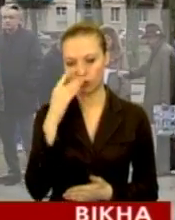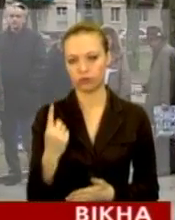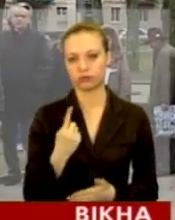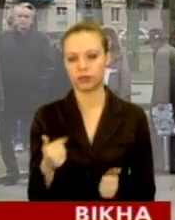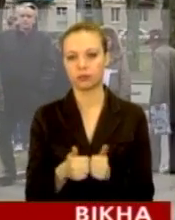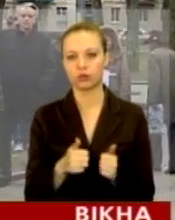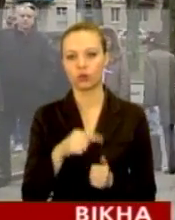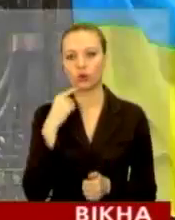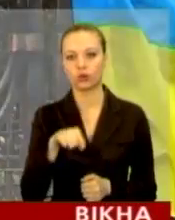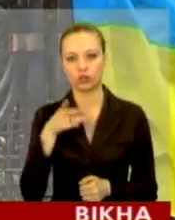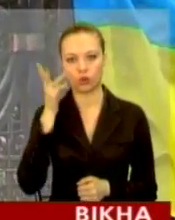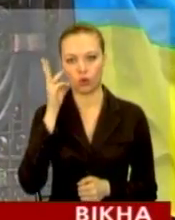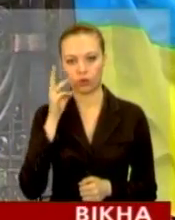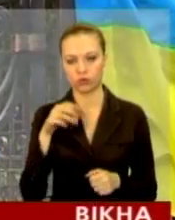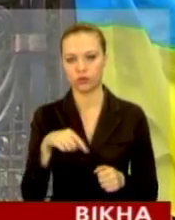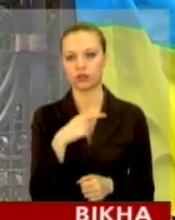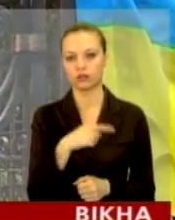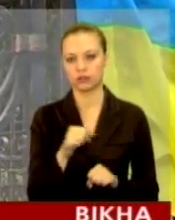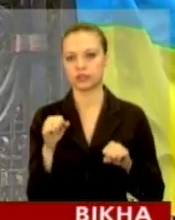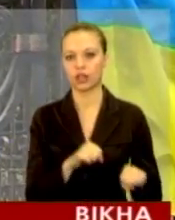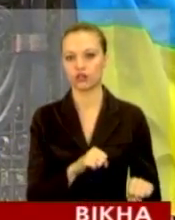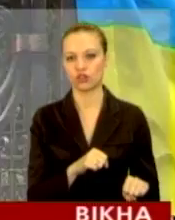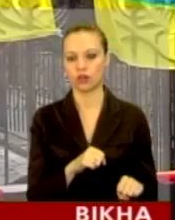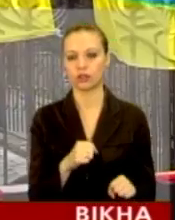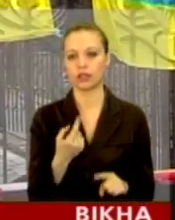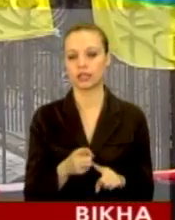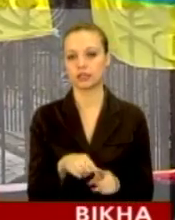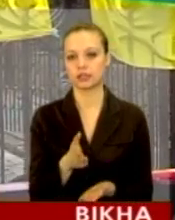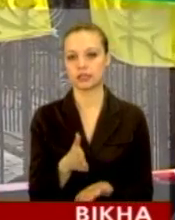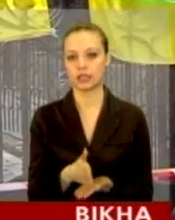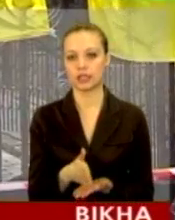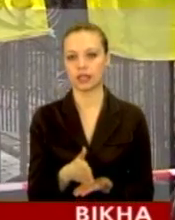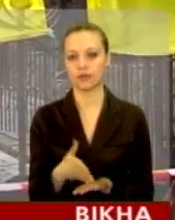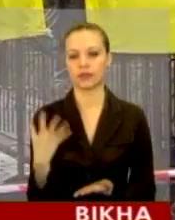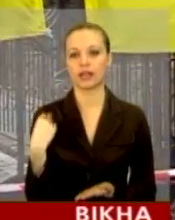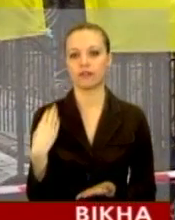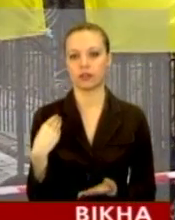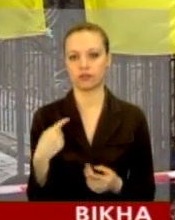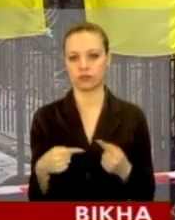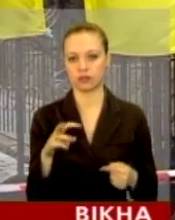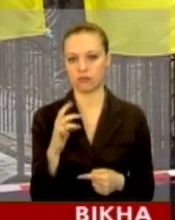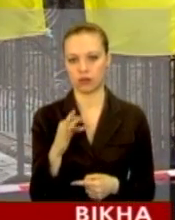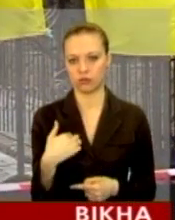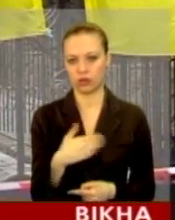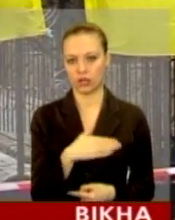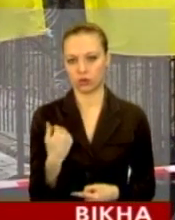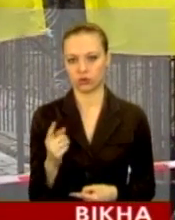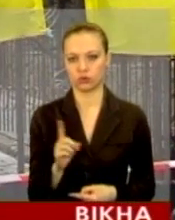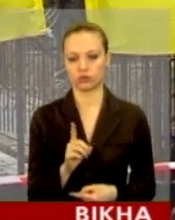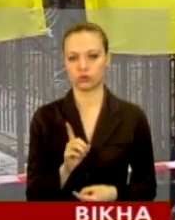чатують поблизу російського консульства. Вони його захищають. Це є львівське майно. Ну, не хотілося б, щоб